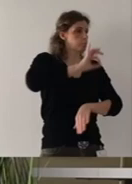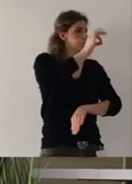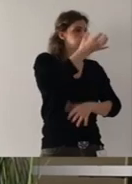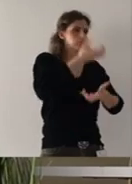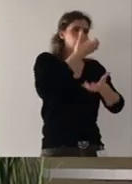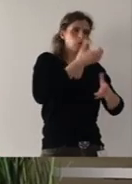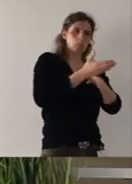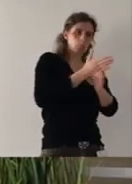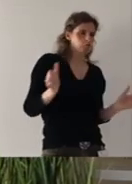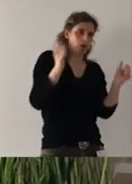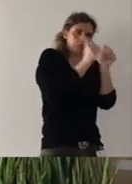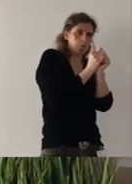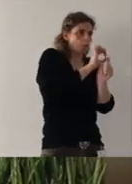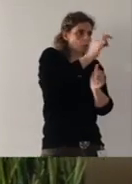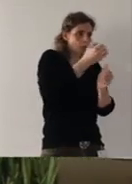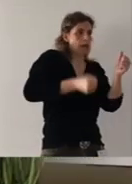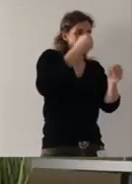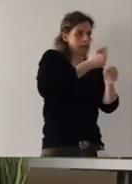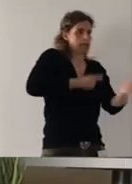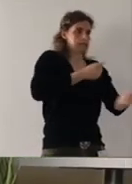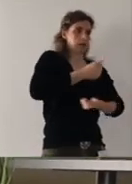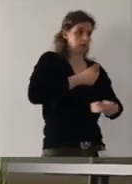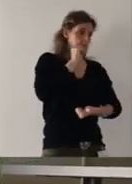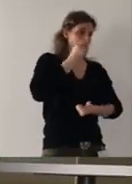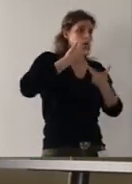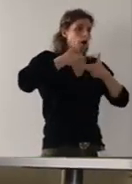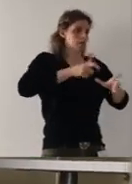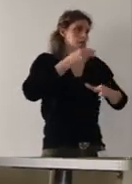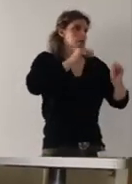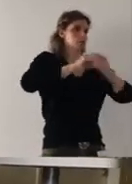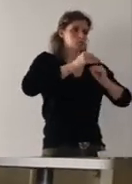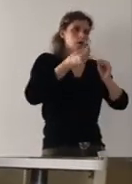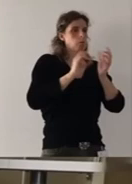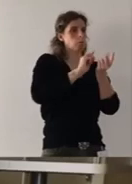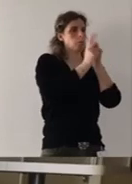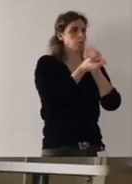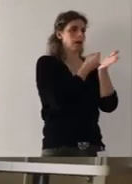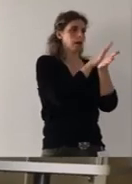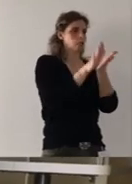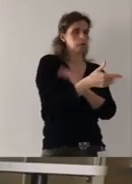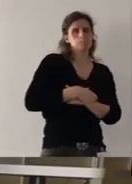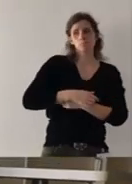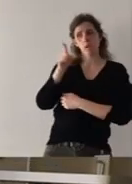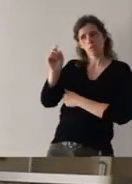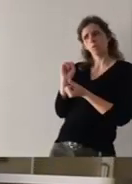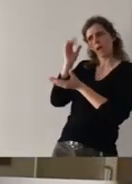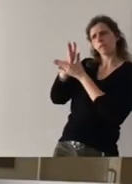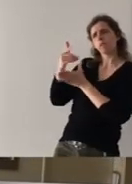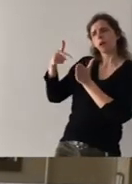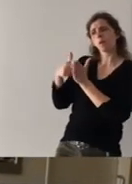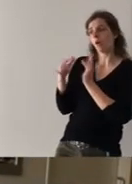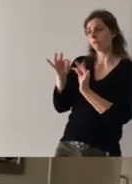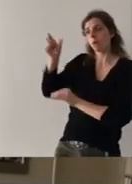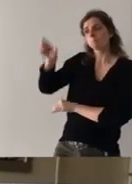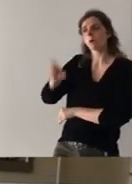on vous aide, on fait le projet ensemble et on crée ce service pour que l'accès aux soins soit gratuit. Alors à quel moment vous intervenez par